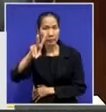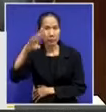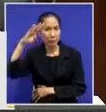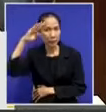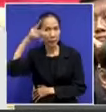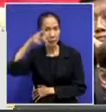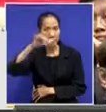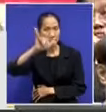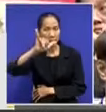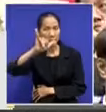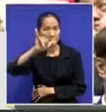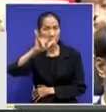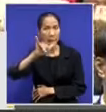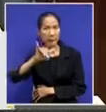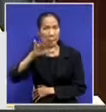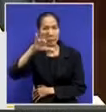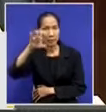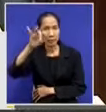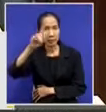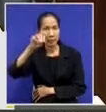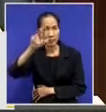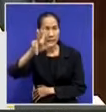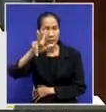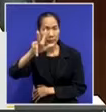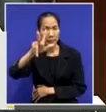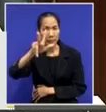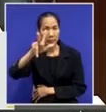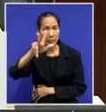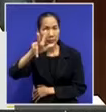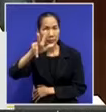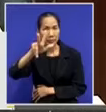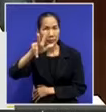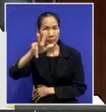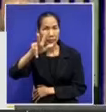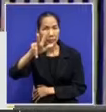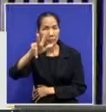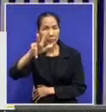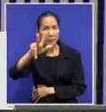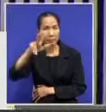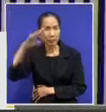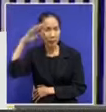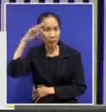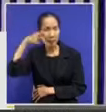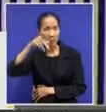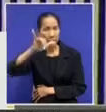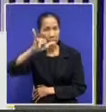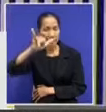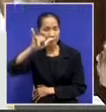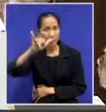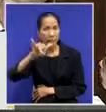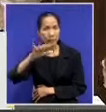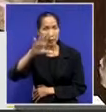พลเอกประยุทธ์จันโอชาครับ 583นายสมบูรณ์งามลักษณ ์พลเอกประยุทธ์จันโอชา